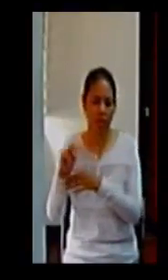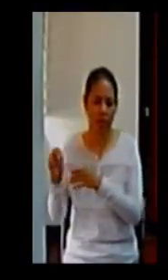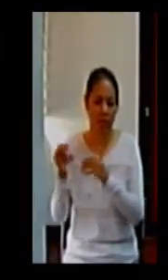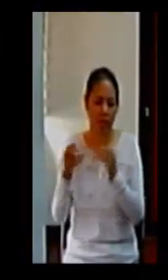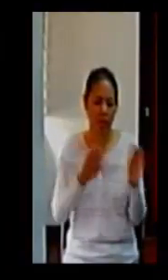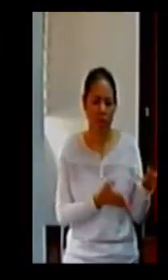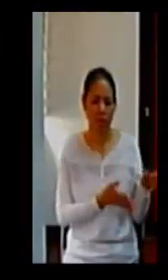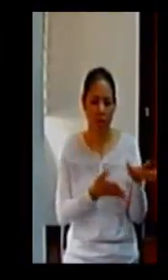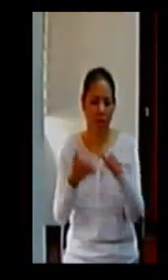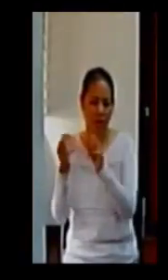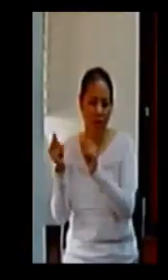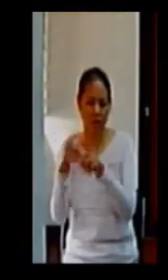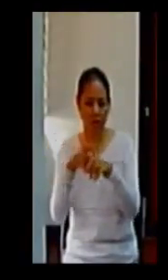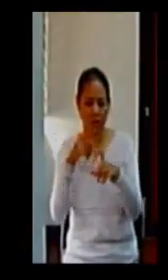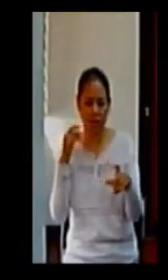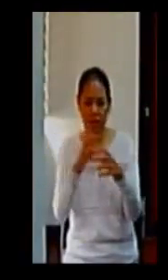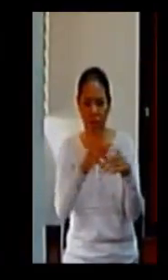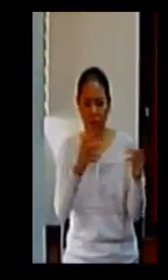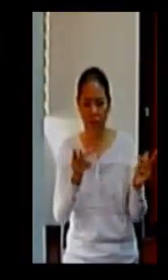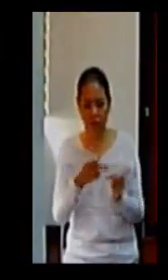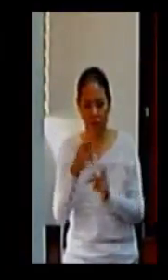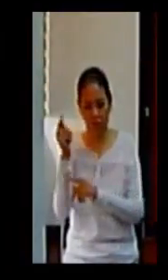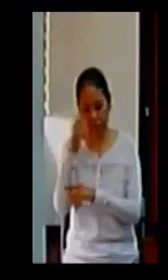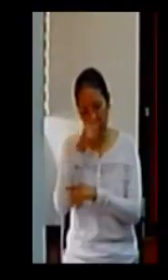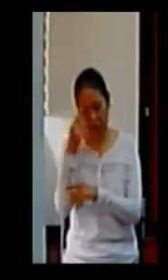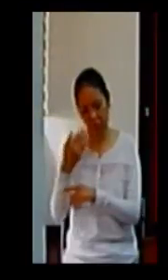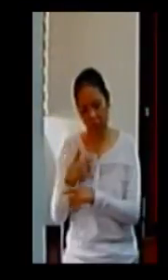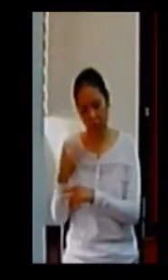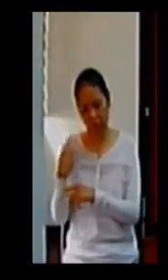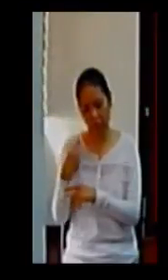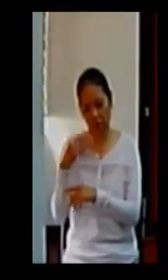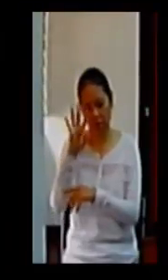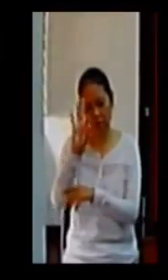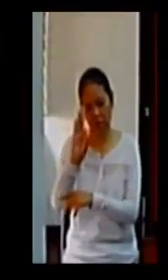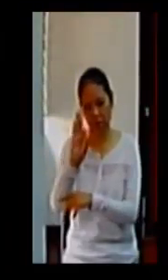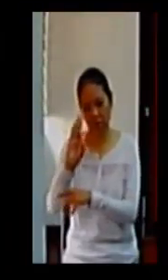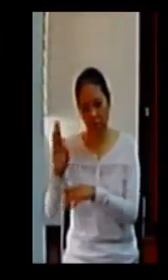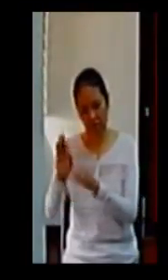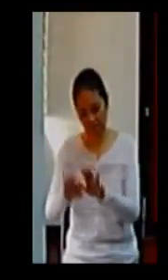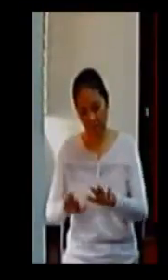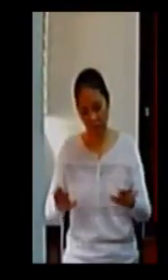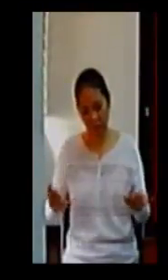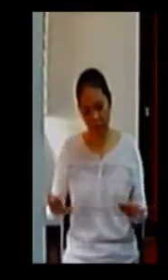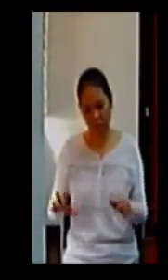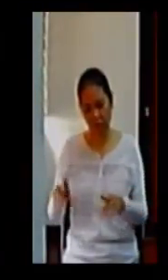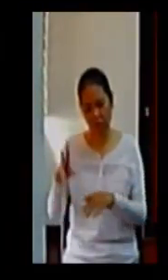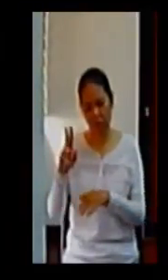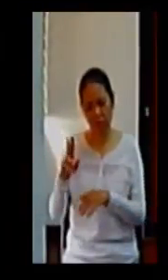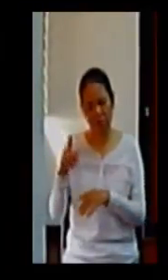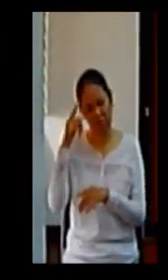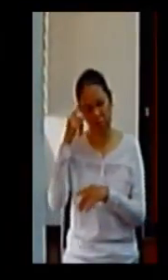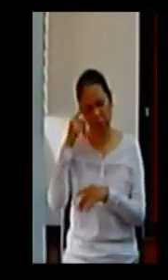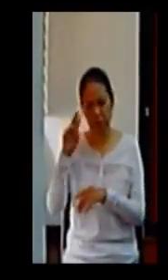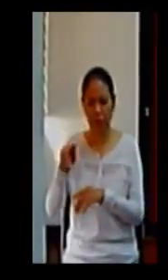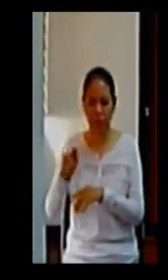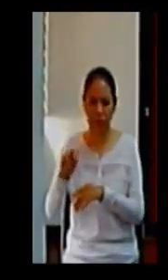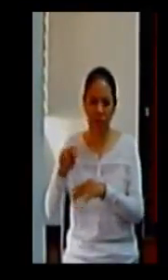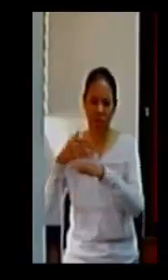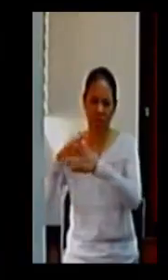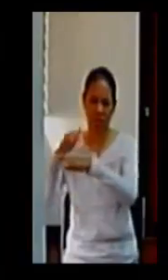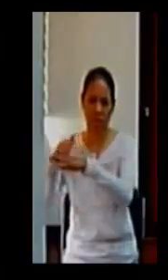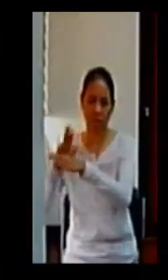magtrabaho. Sapagkat ako'y may siyam na anak, iniisip ko rin na kailangan silang pag-aralin. Kaya